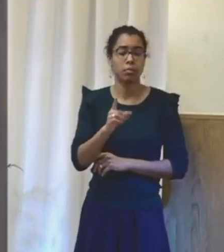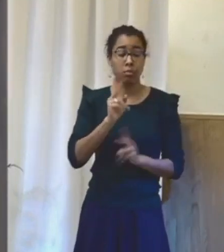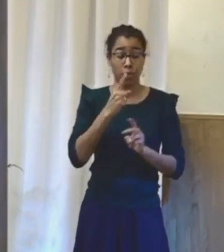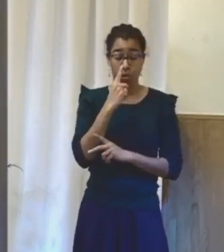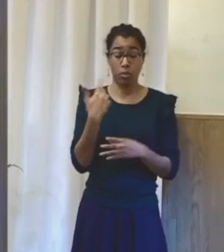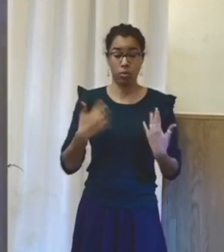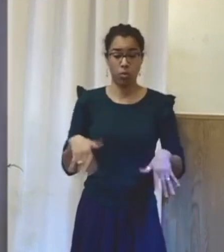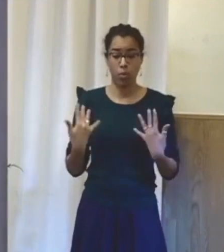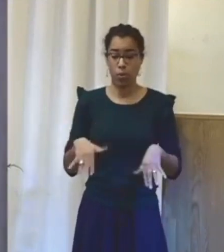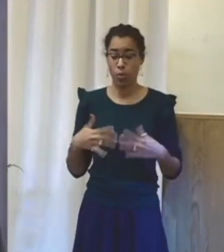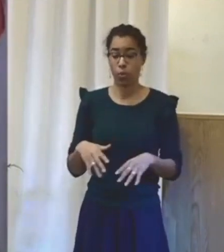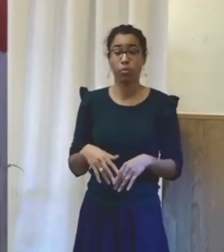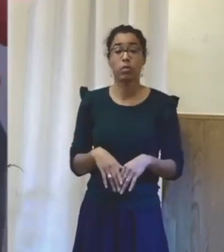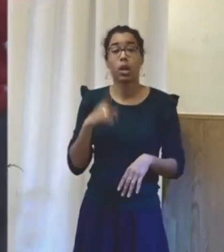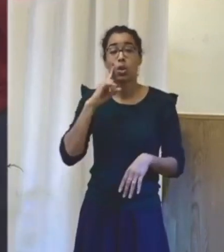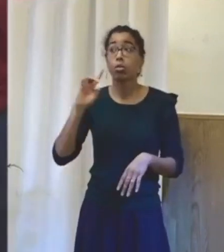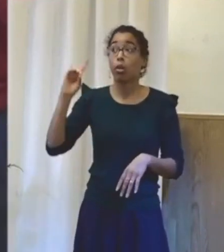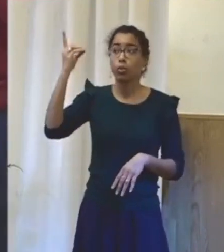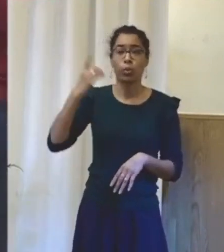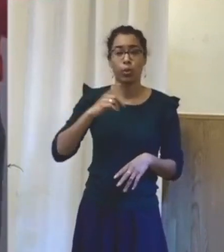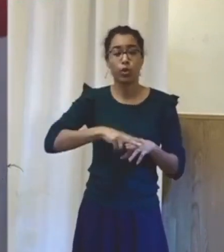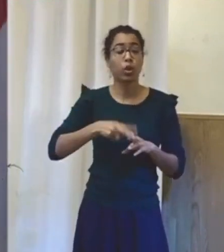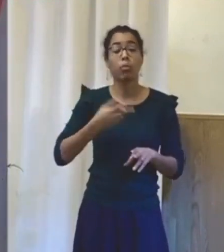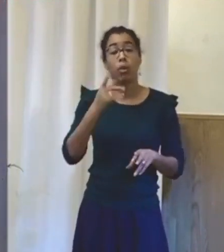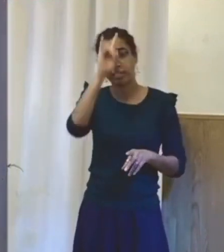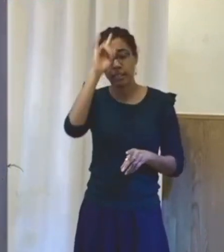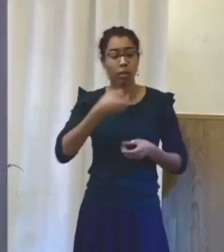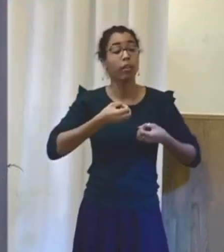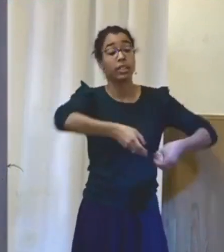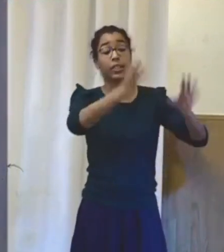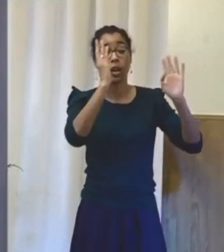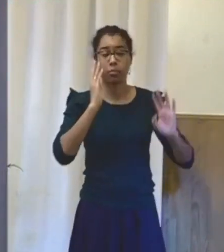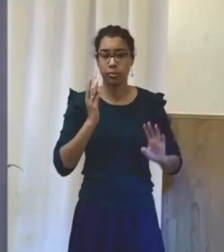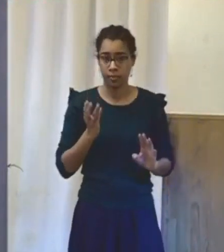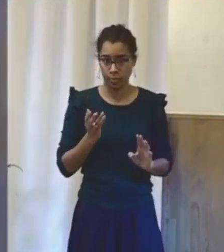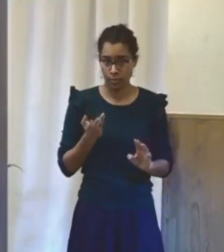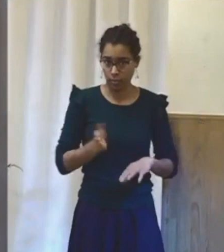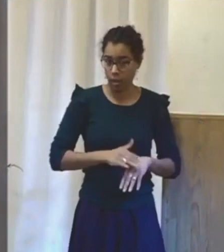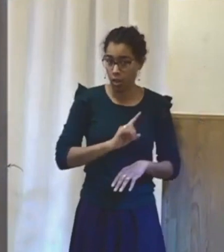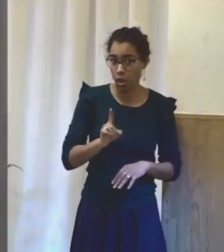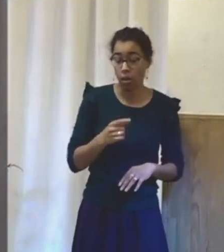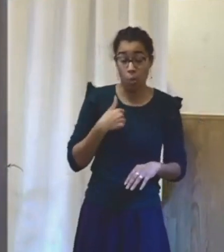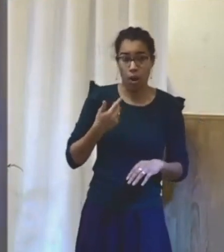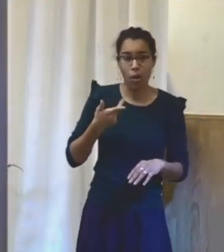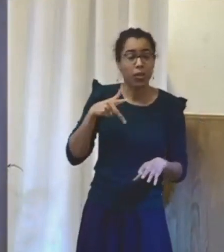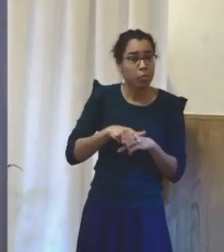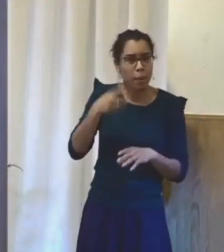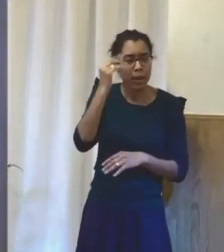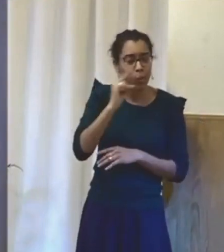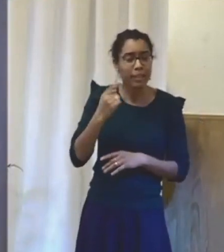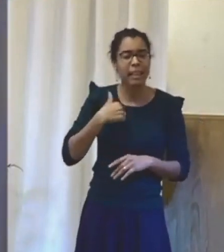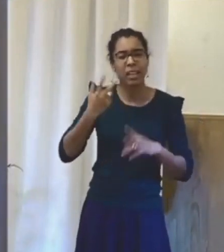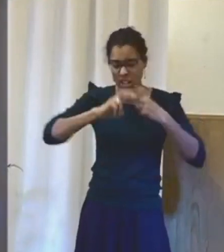Dieu a livré Job comme cela. Je n'avais pas encore saisi toutes ces choses. C'est en me renseignant